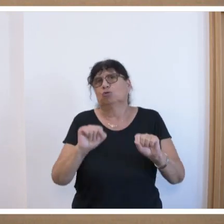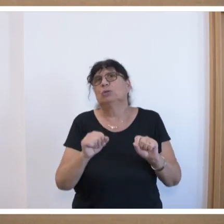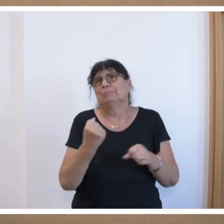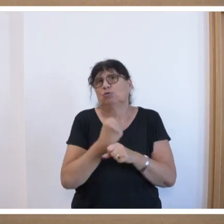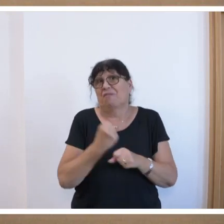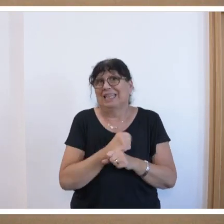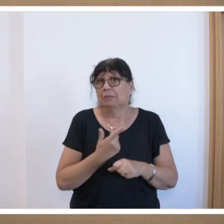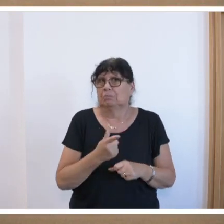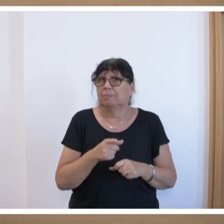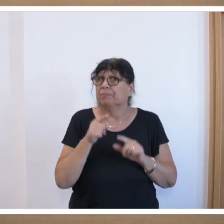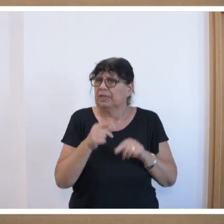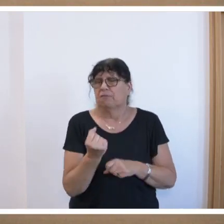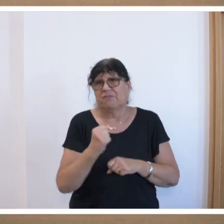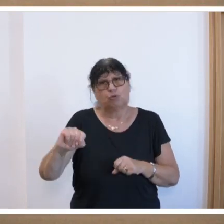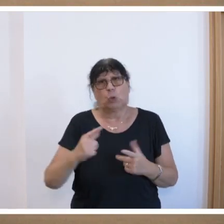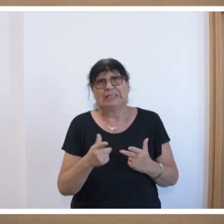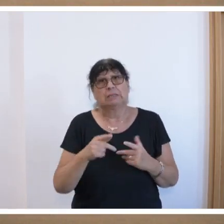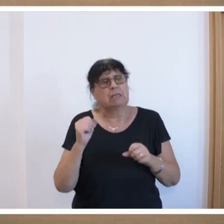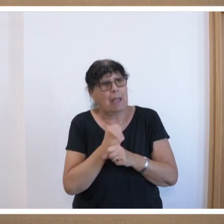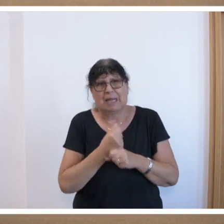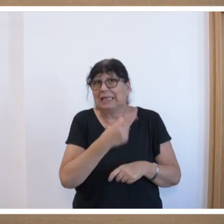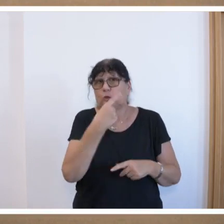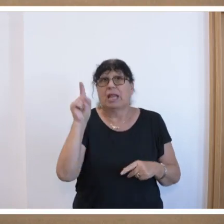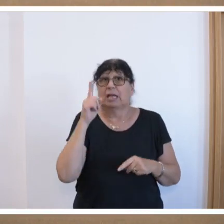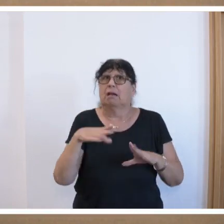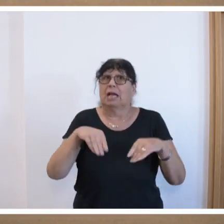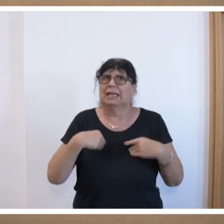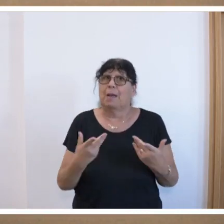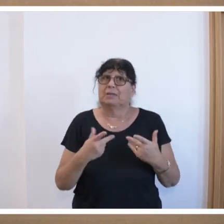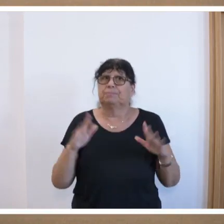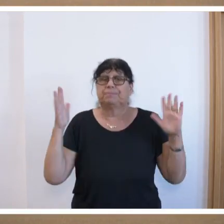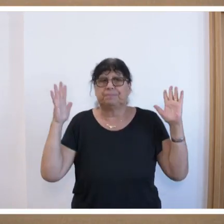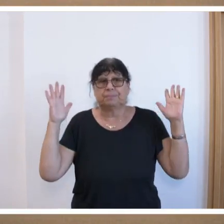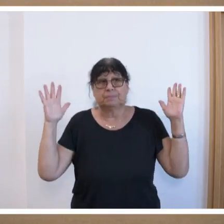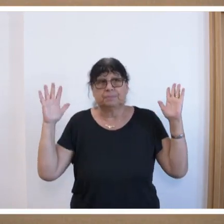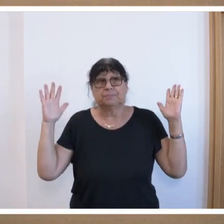ist sittenwidrig und nicht zu tolerieren, liebe Kolleginnen und Kollegen.